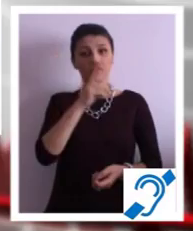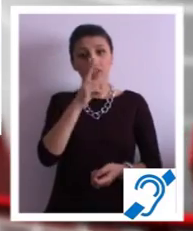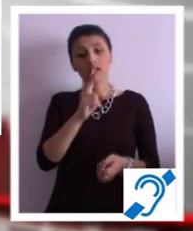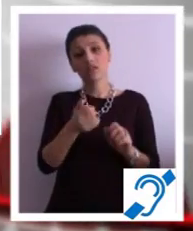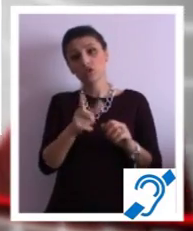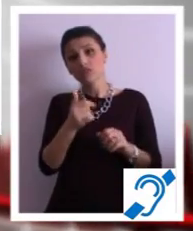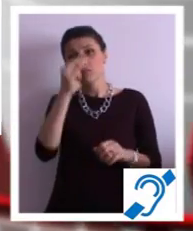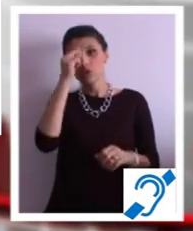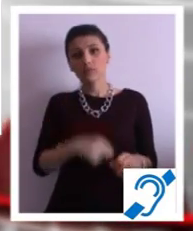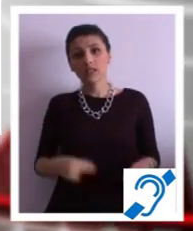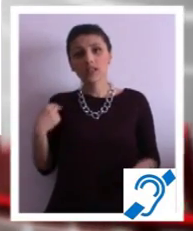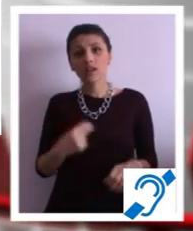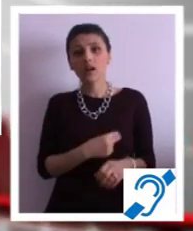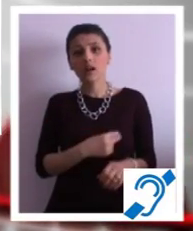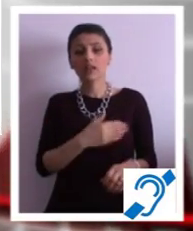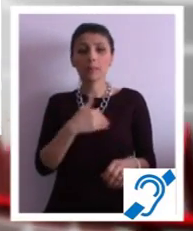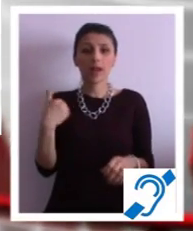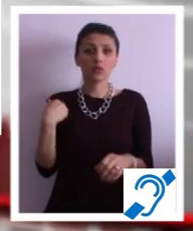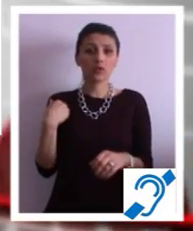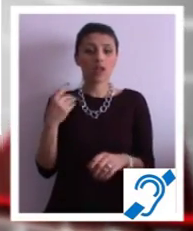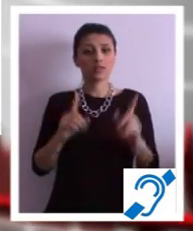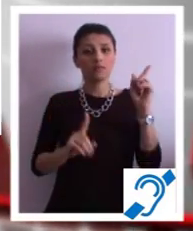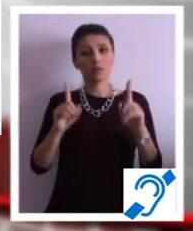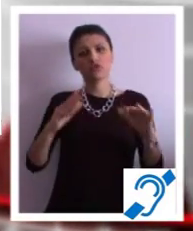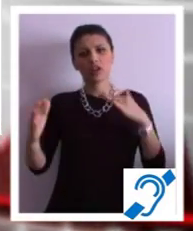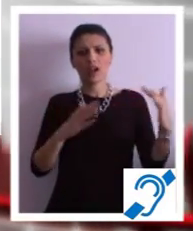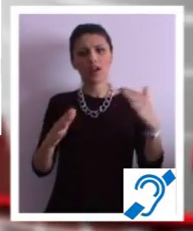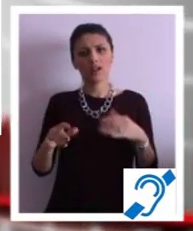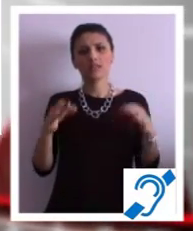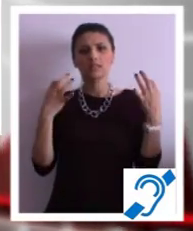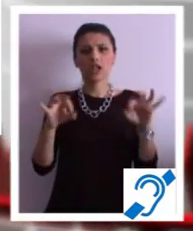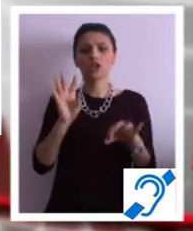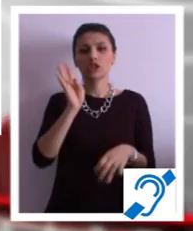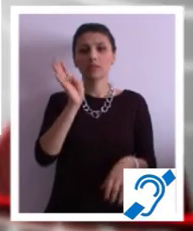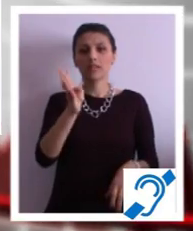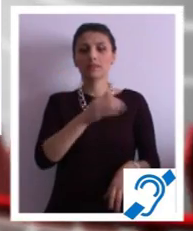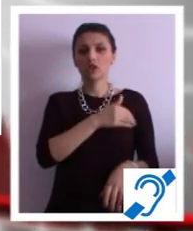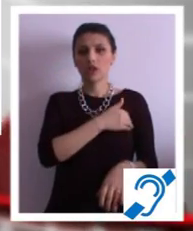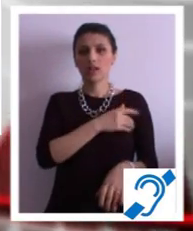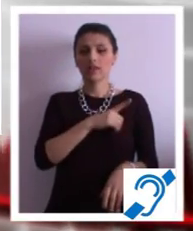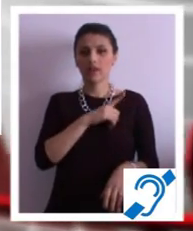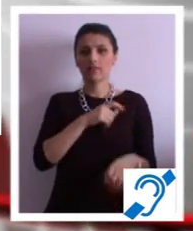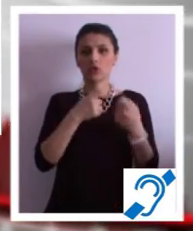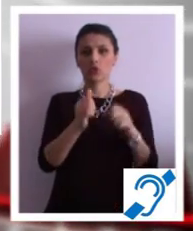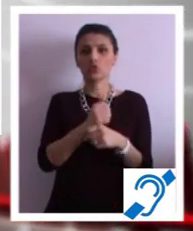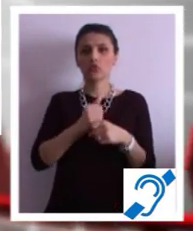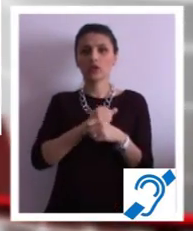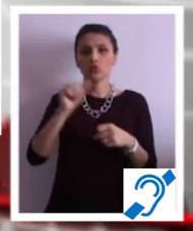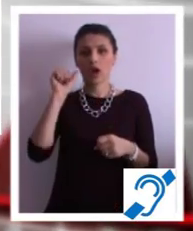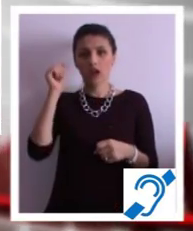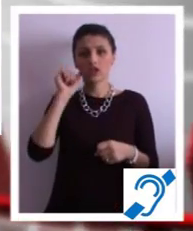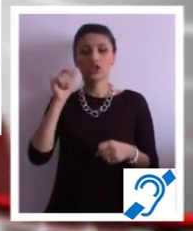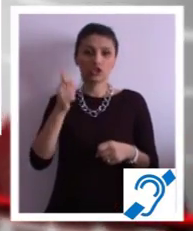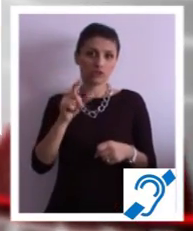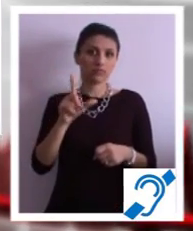și duminică valori termice comparabile, în general între 10 și 14 grade Celsius la nivelul întregului județ și minime